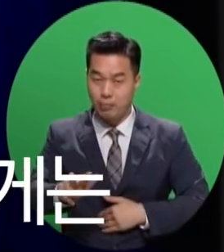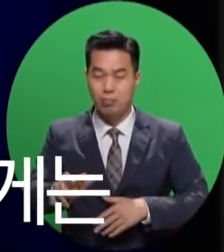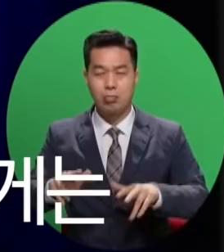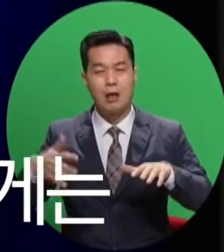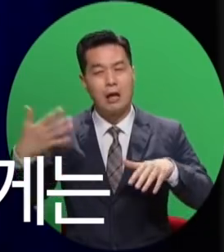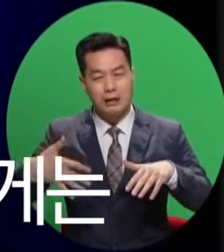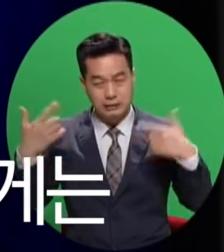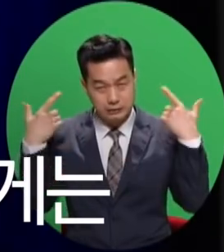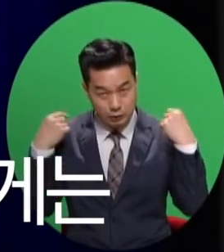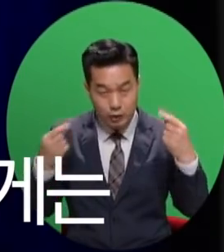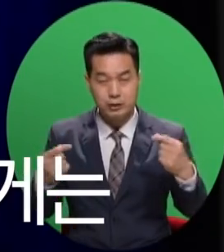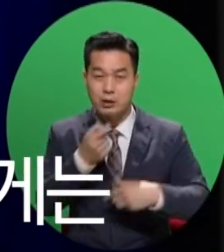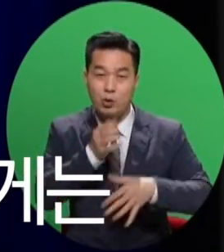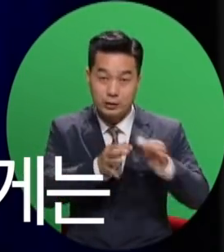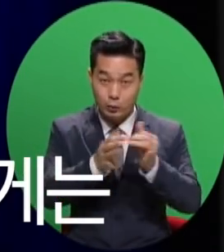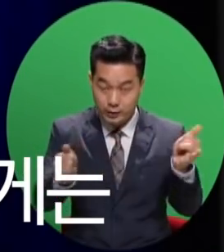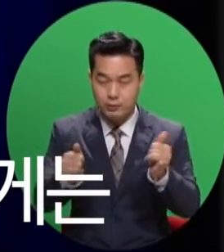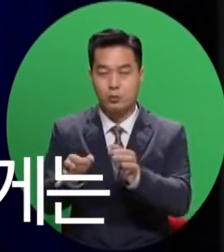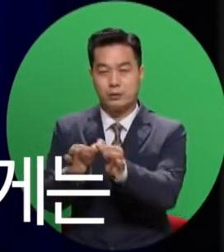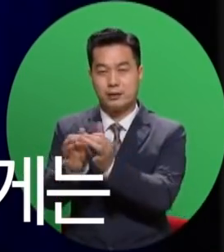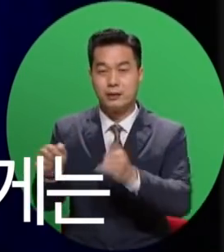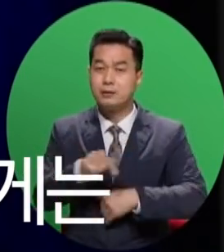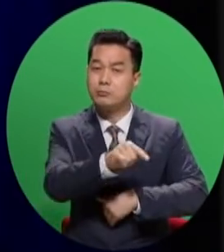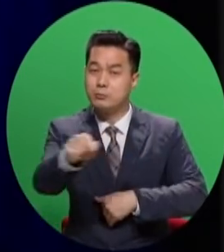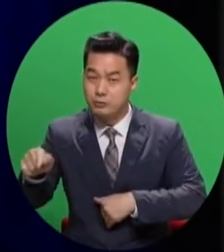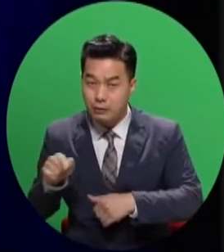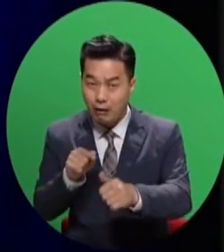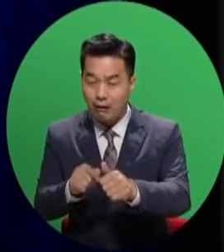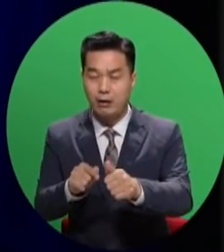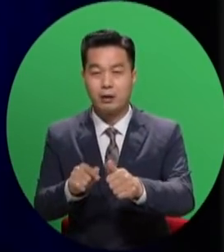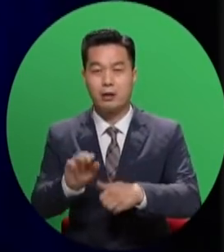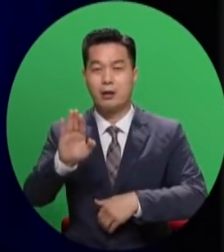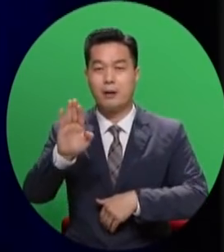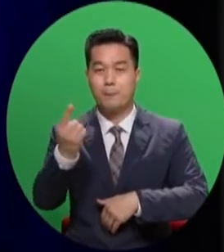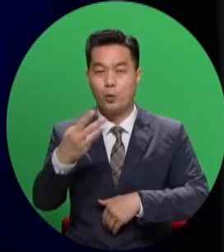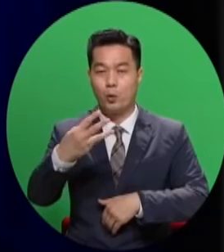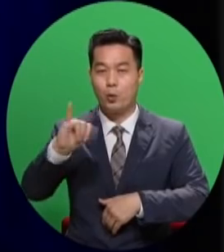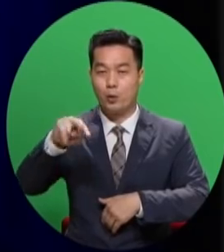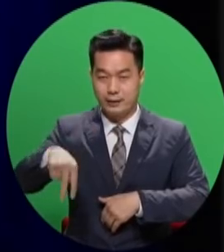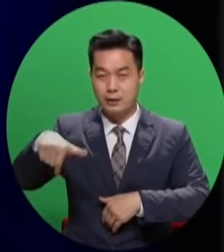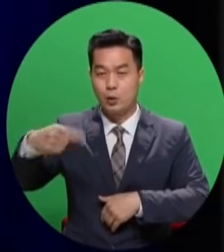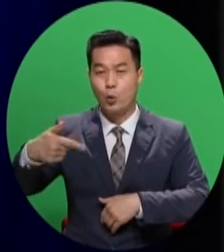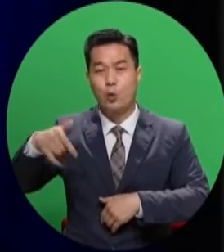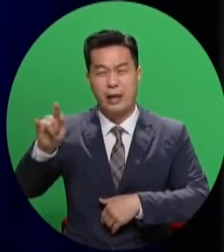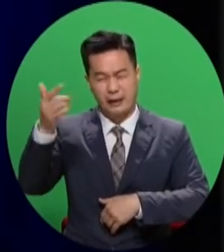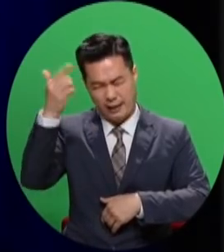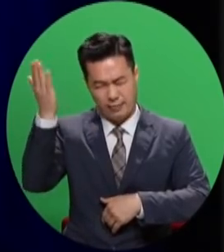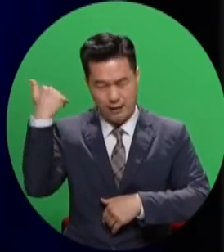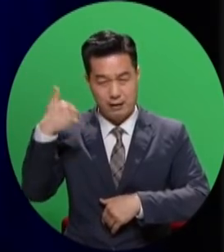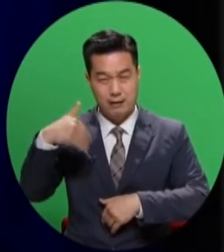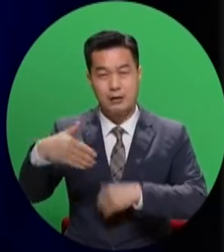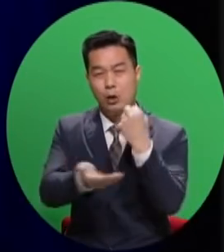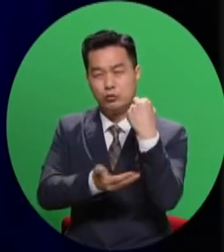우리 소상공인과 자영업자 분들에게는 보릿고개 와 같은 하루하루가 계속되고 있다 라고